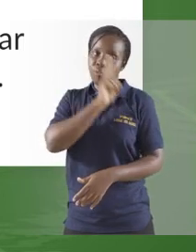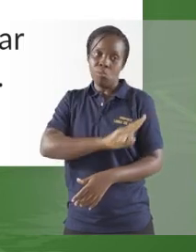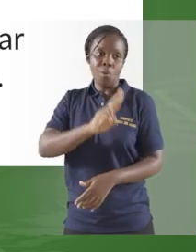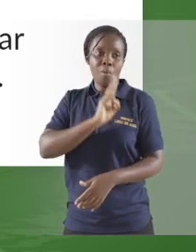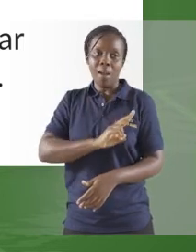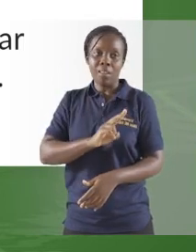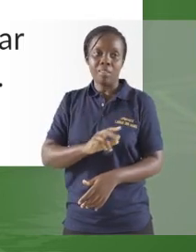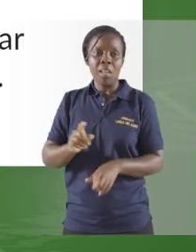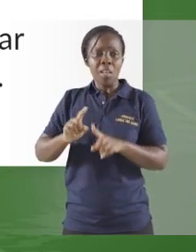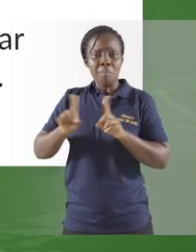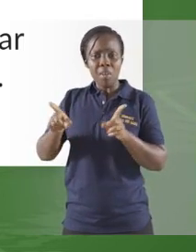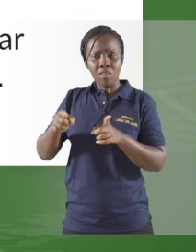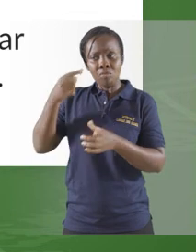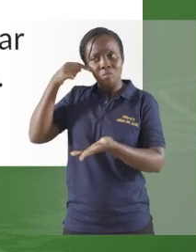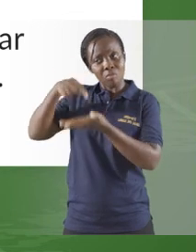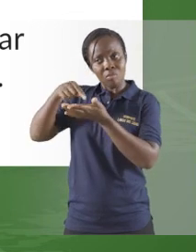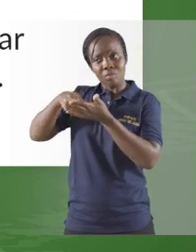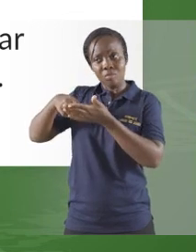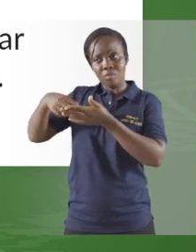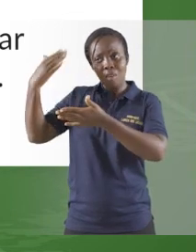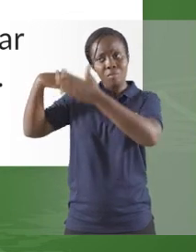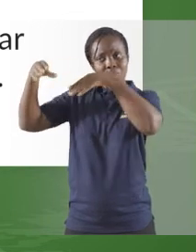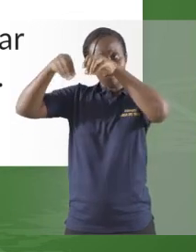ce qui n'est pas conforme au pédigré,